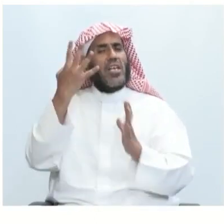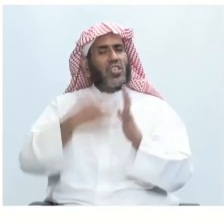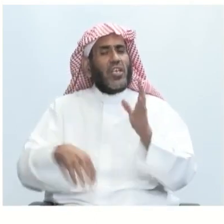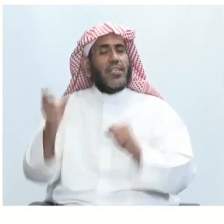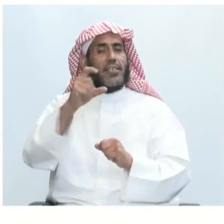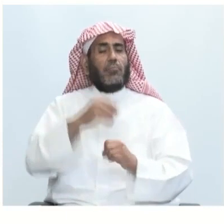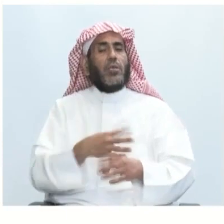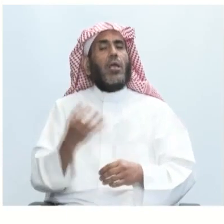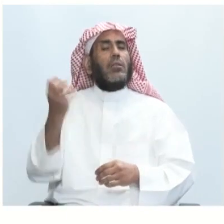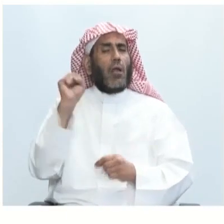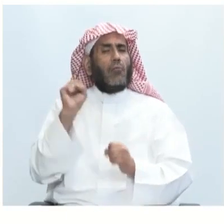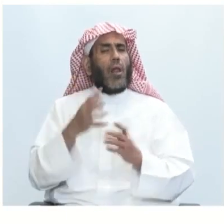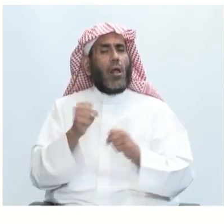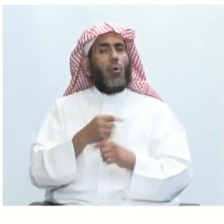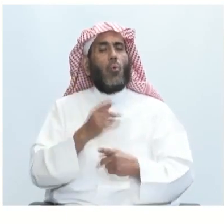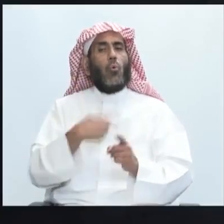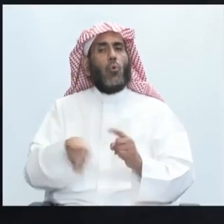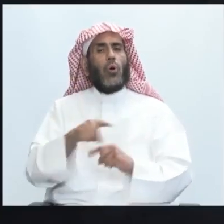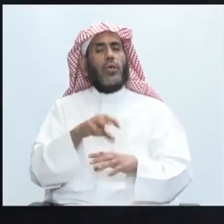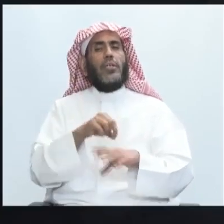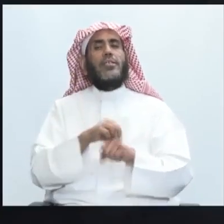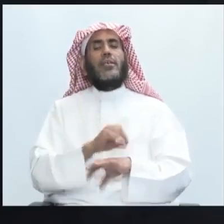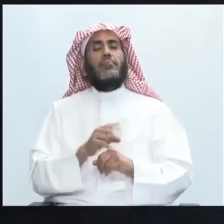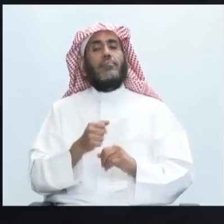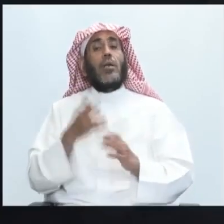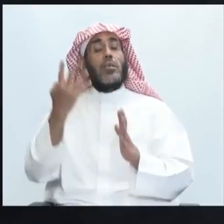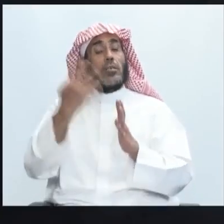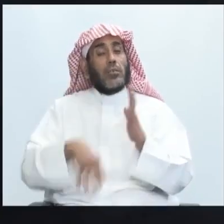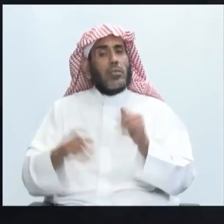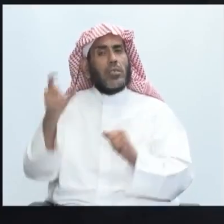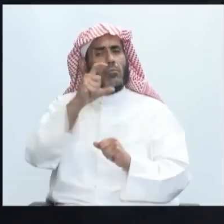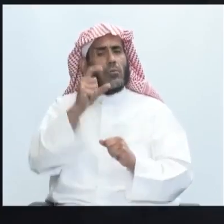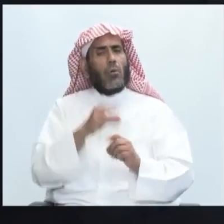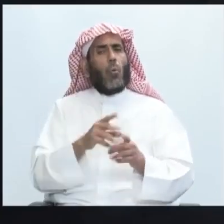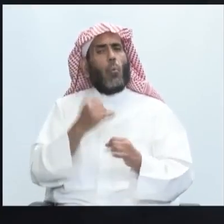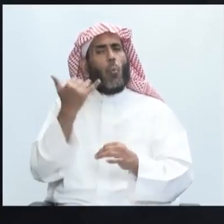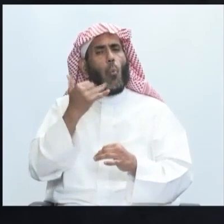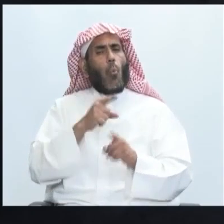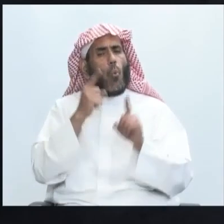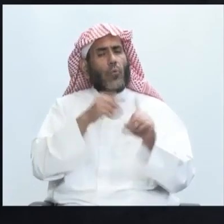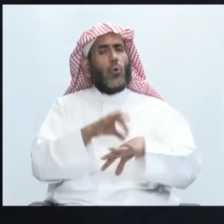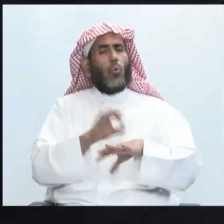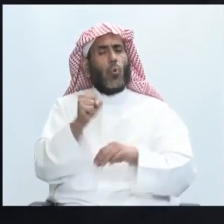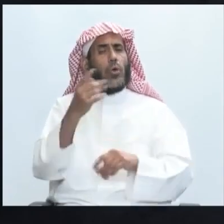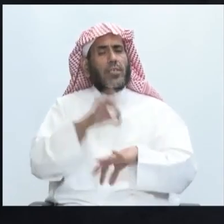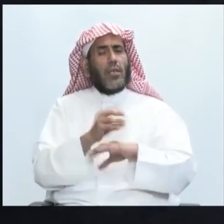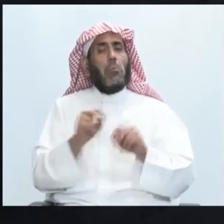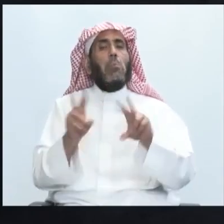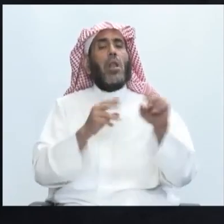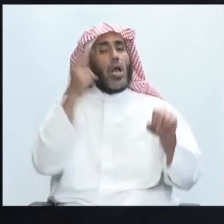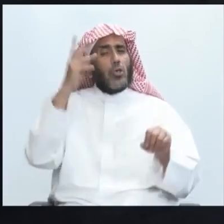حقوق الانسان فهنا لاحظ السعوديه تطبق احكام الشريعه وبما ان الشريعه الاسلاميه تكفل حقوق الانسان اذا السعوديه تكفل